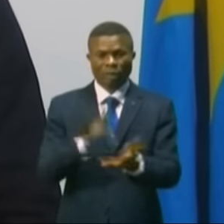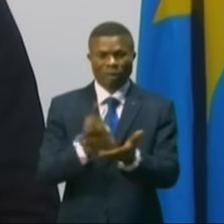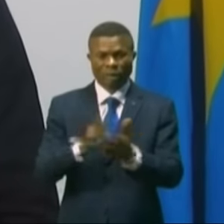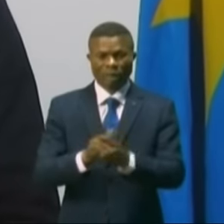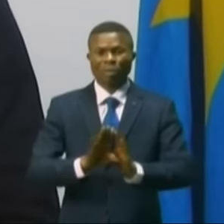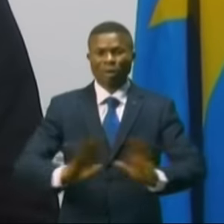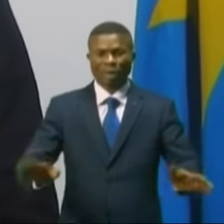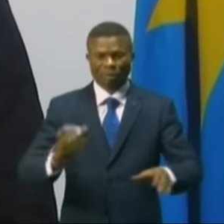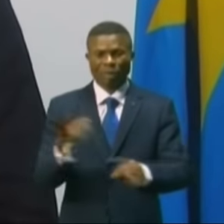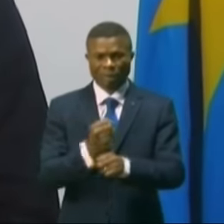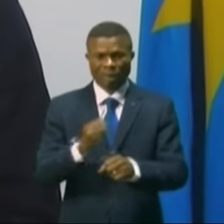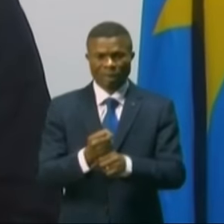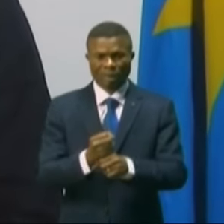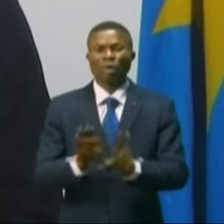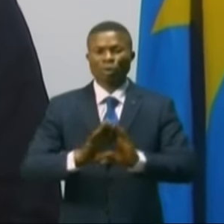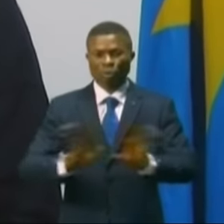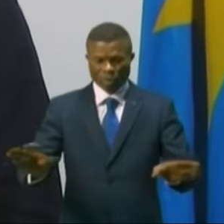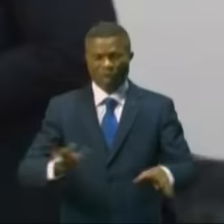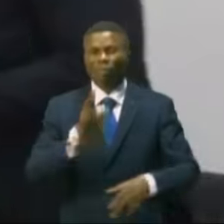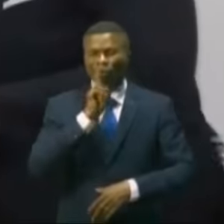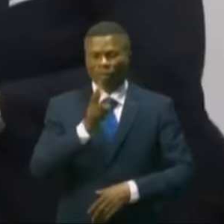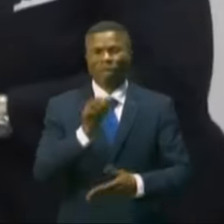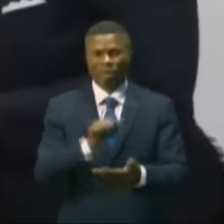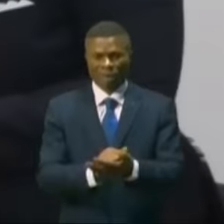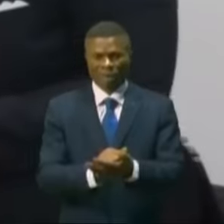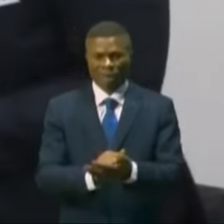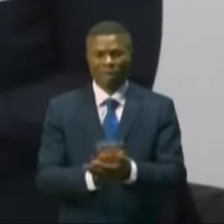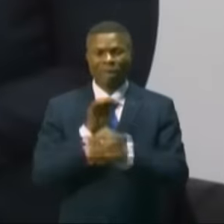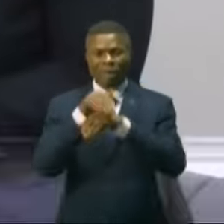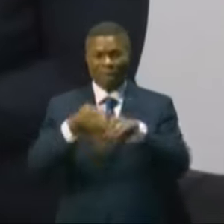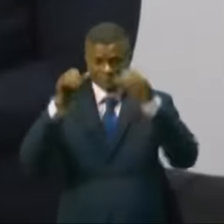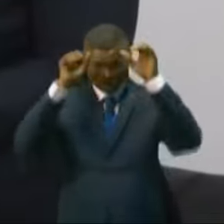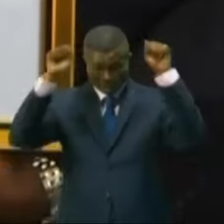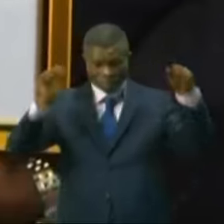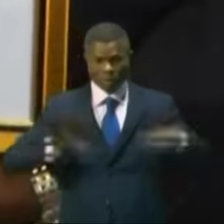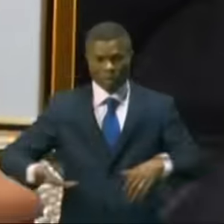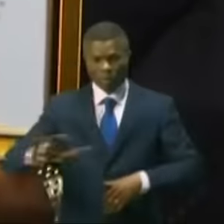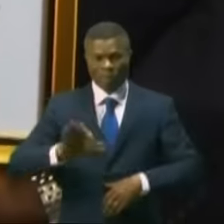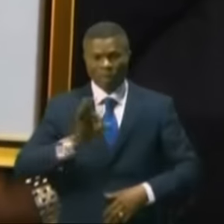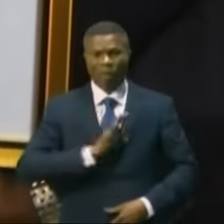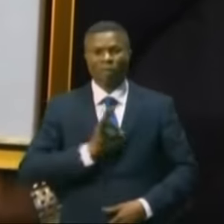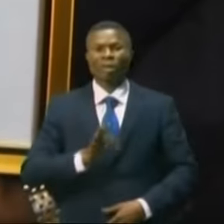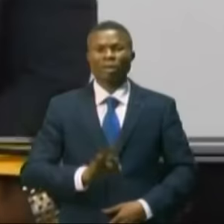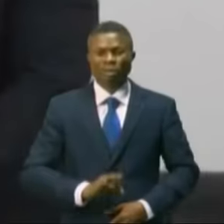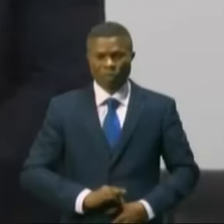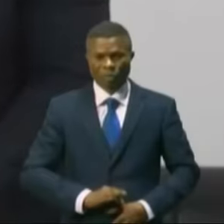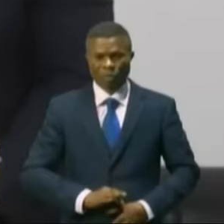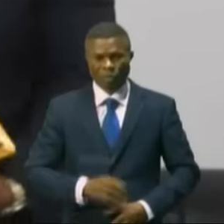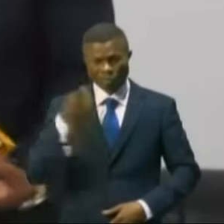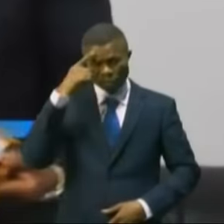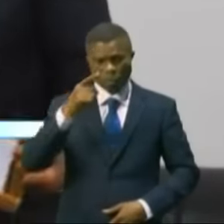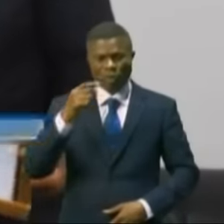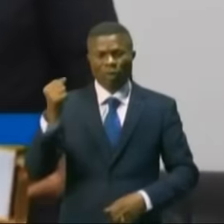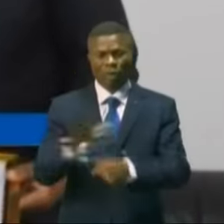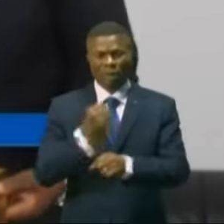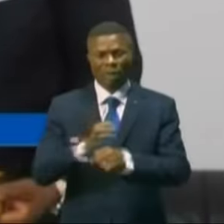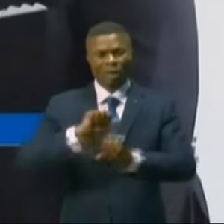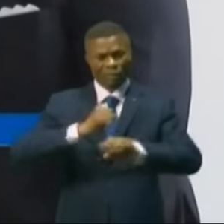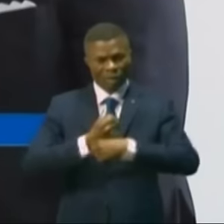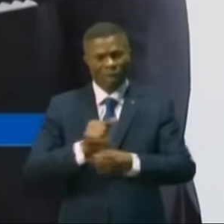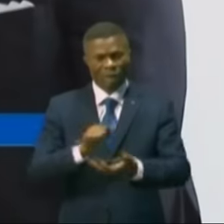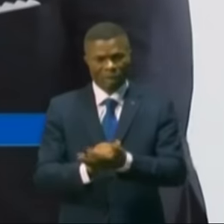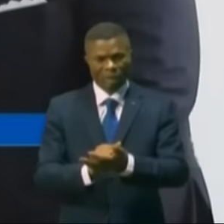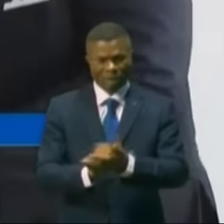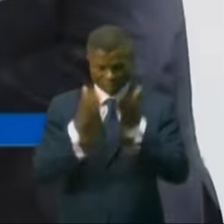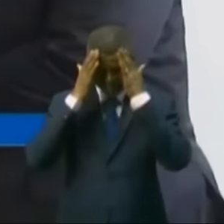mérite. Il le mérite réellement. L'engagement du président de la République, Félix-Antoine Tshisekedi, sur les emplois à créer,